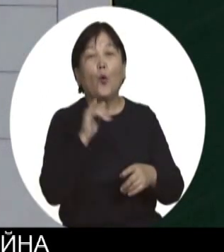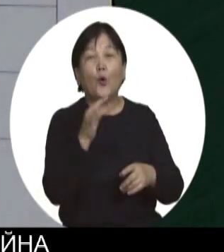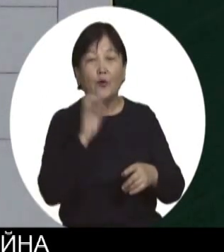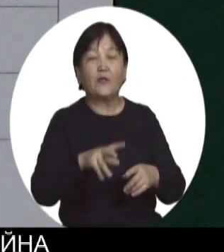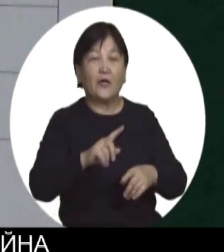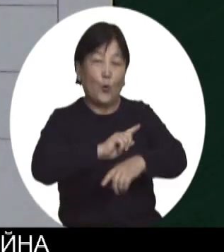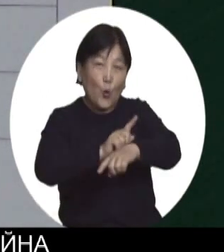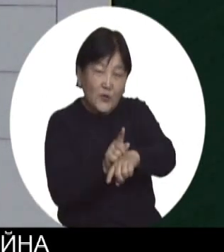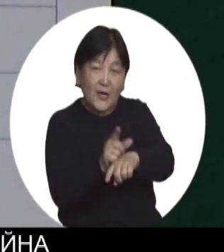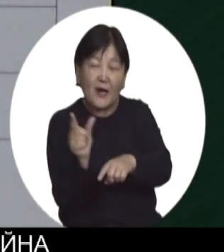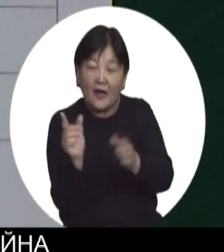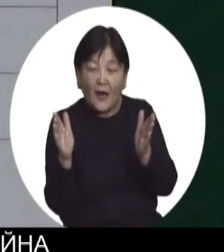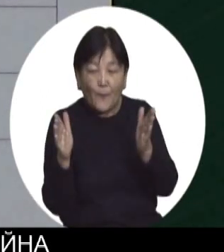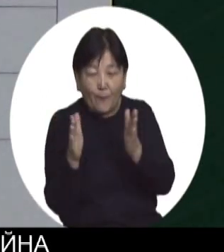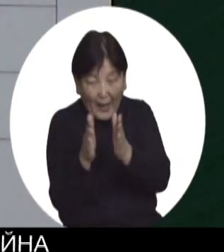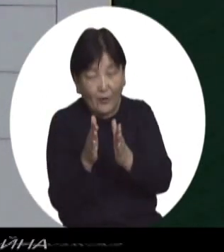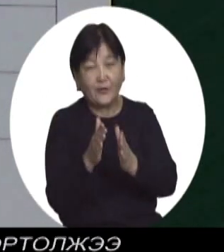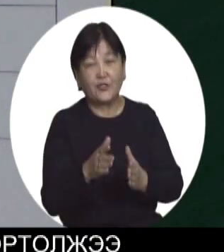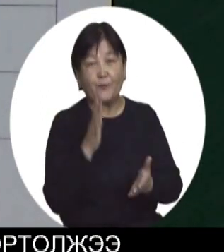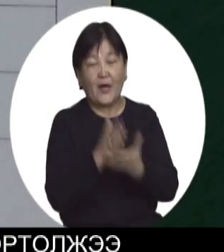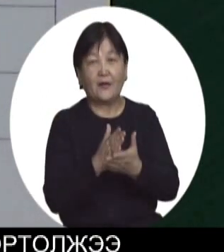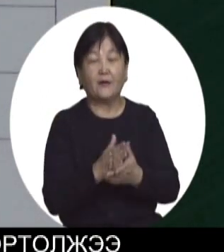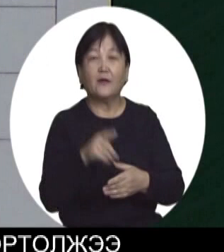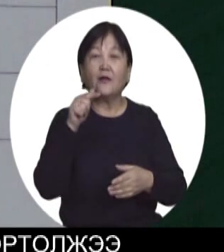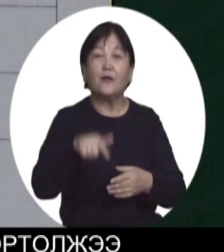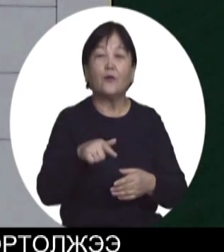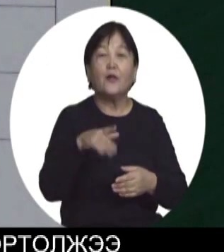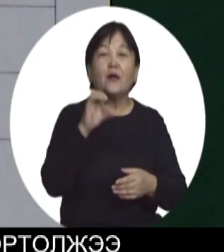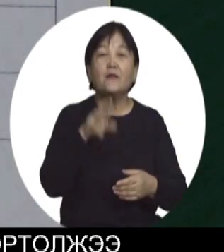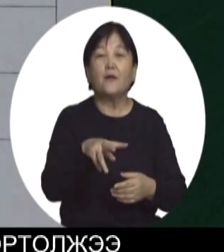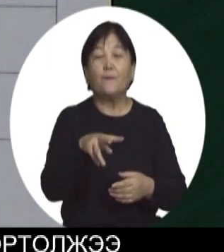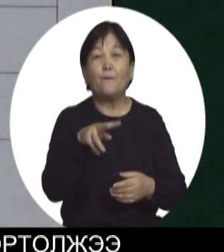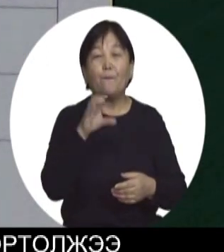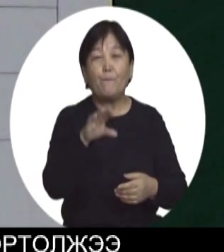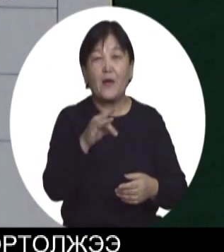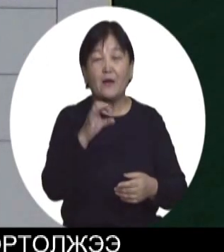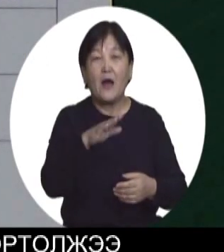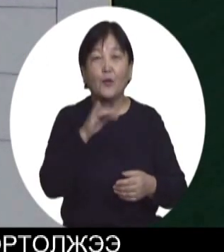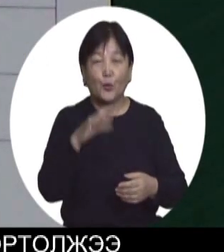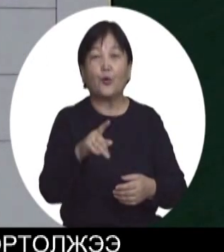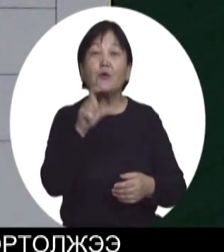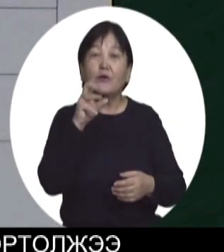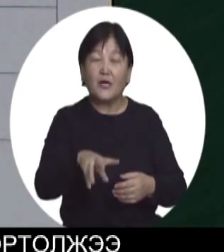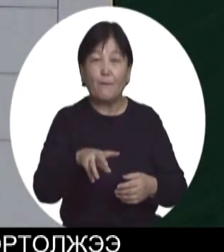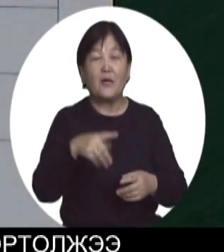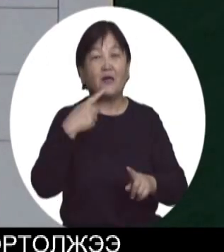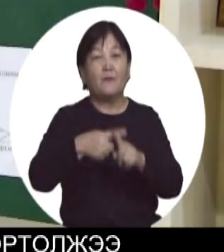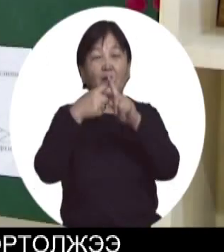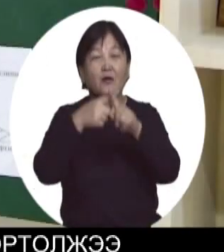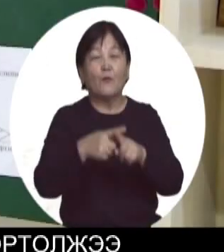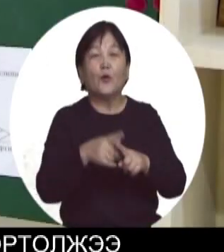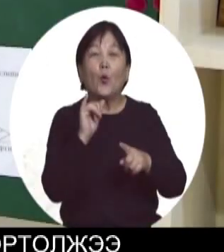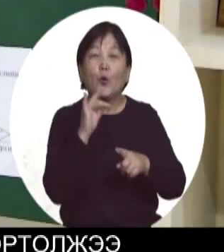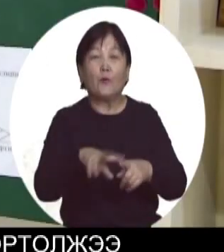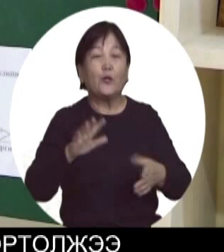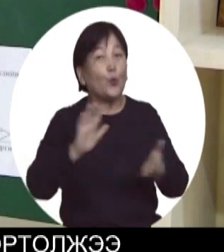урвлын хугацаа багасч байна. Тэгэхээр энэ нь нөгөө талаараа температур ихсгэхээр урвлын хурд ихсэж байна гэдгийг энэ үр дүнгээс харж